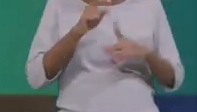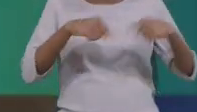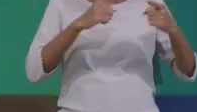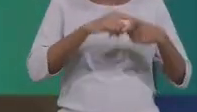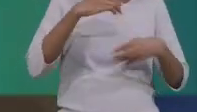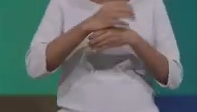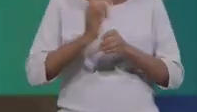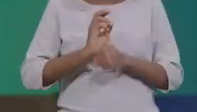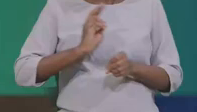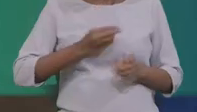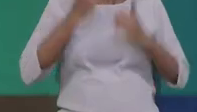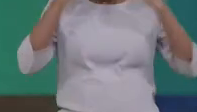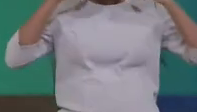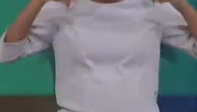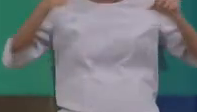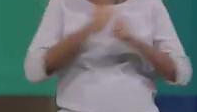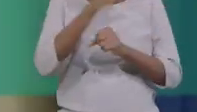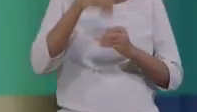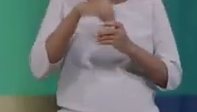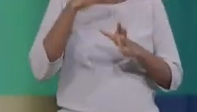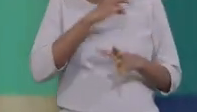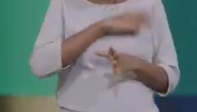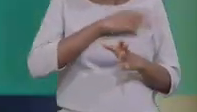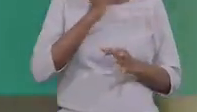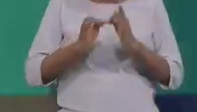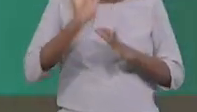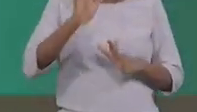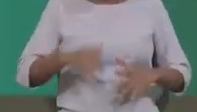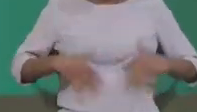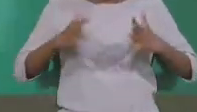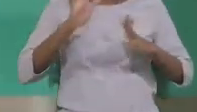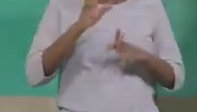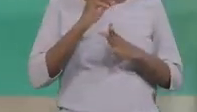ne vont pas nous aider à réussir dans le ministère.